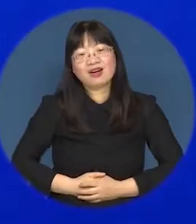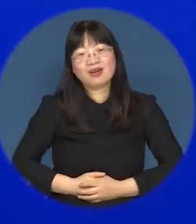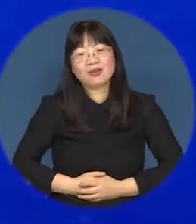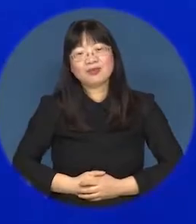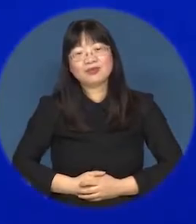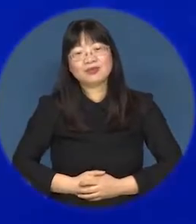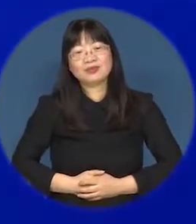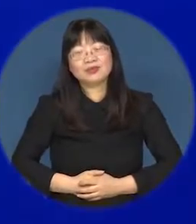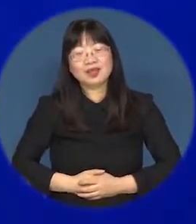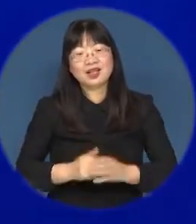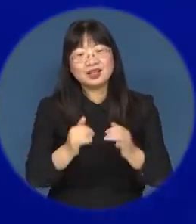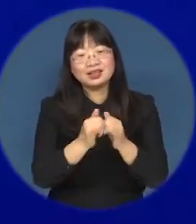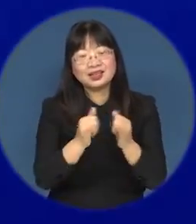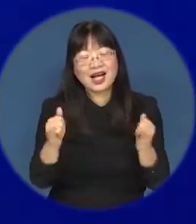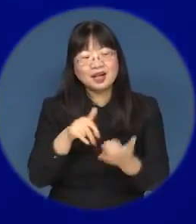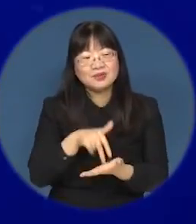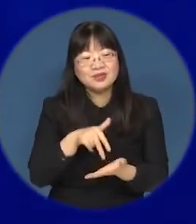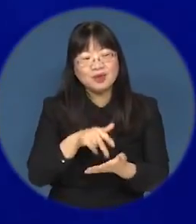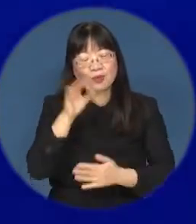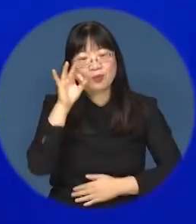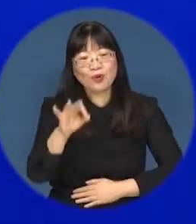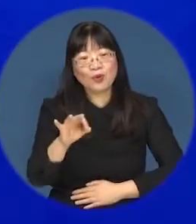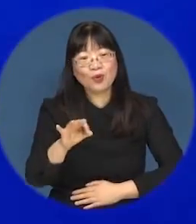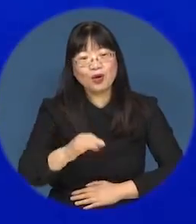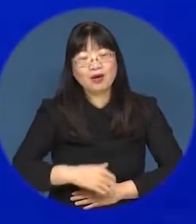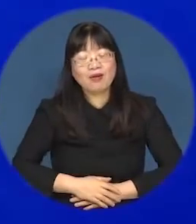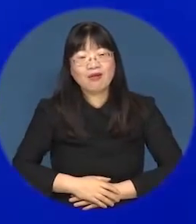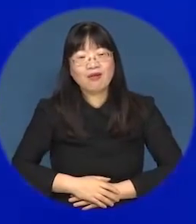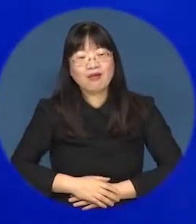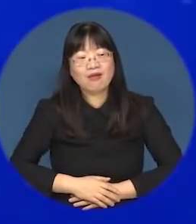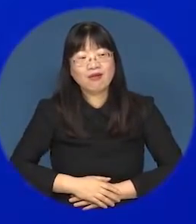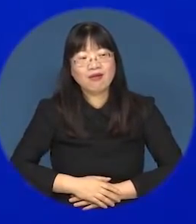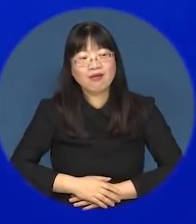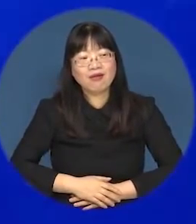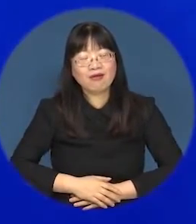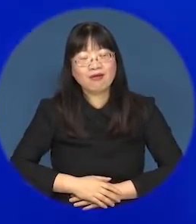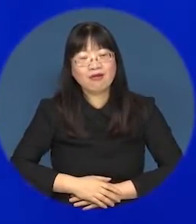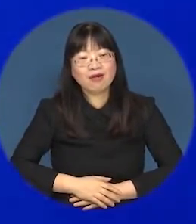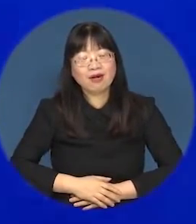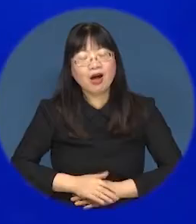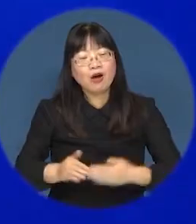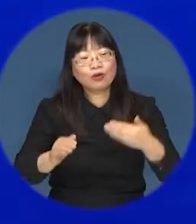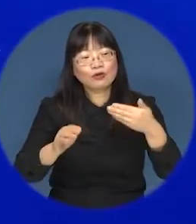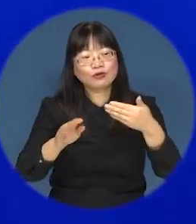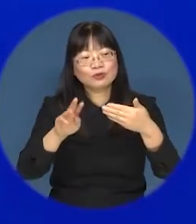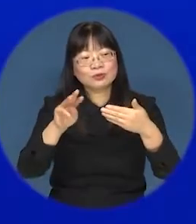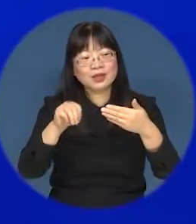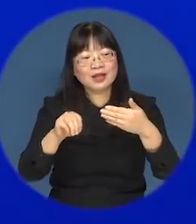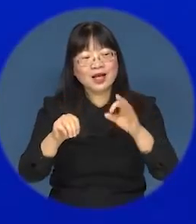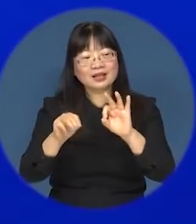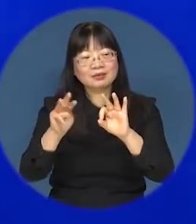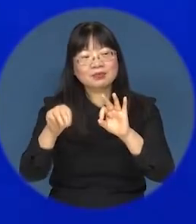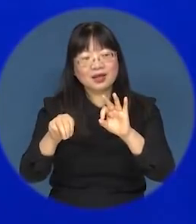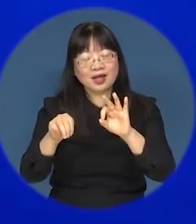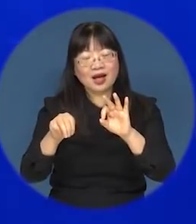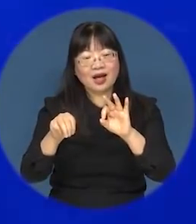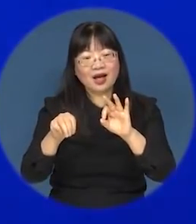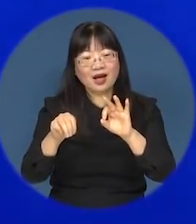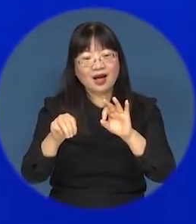걔가 이제 사람으로 치면은 크기가 한 9m, 10m 정도 되는